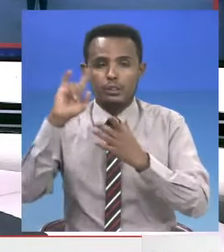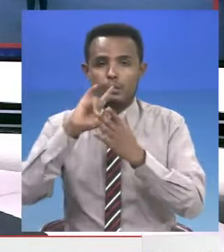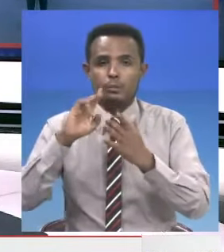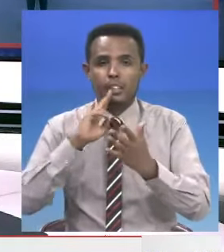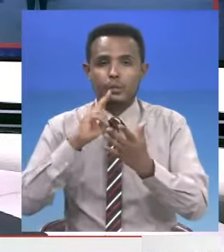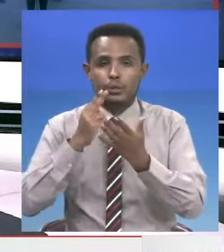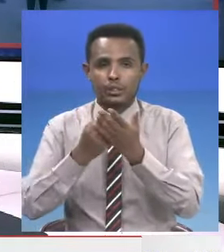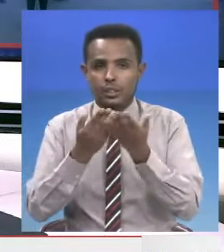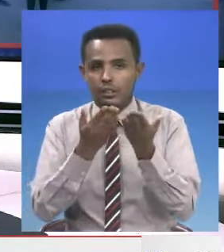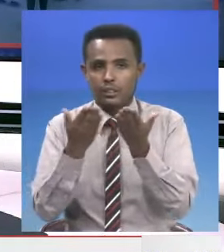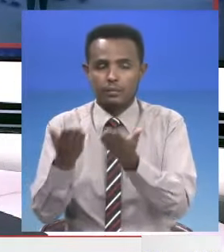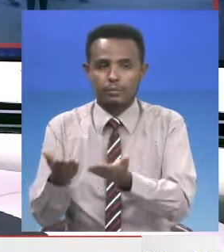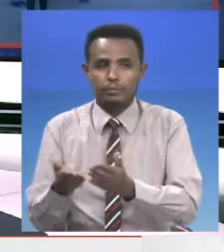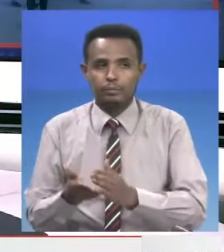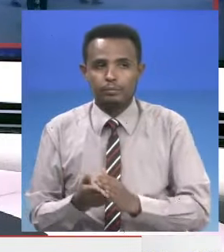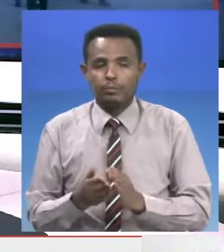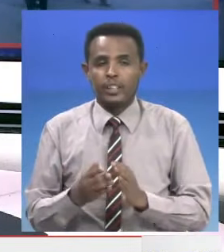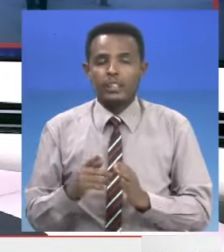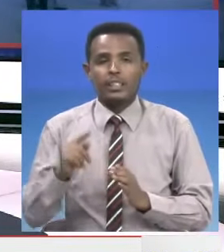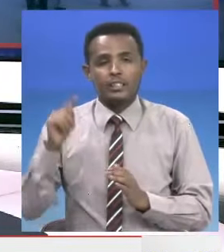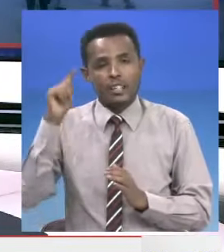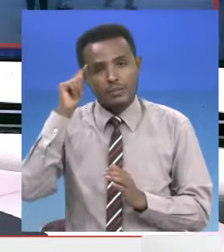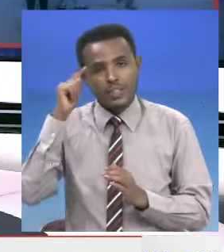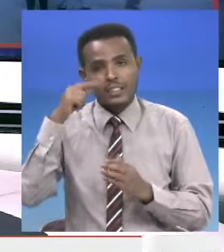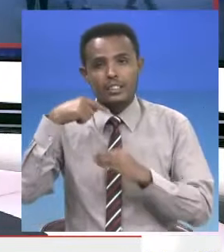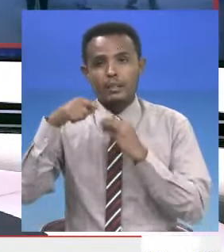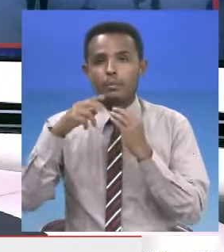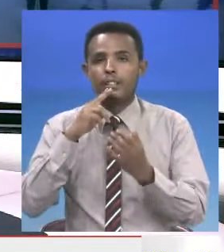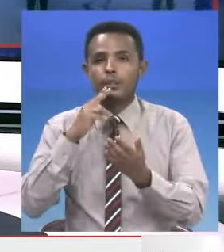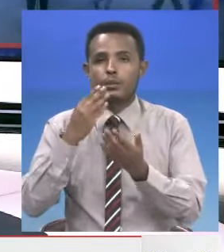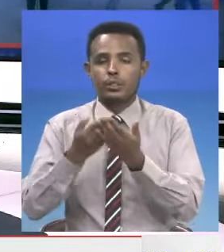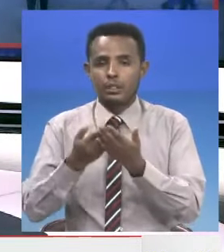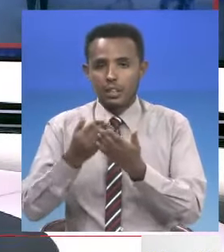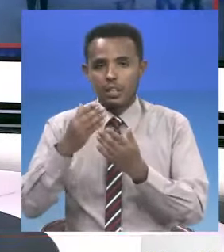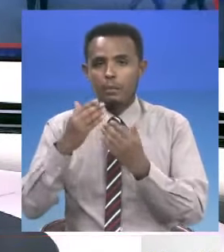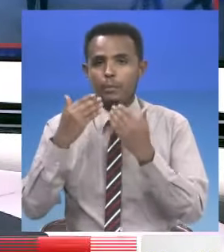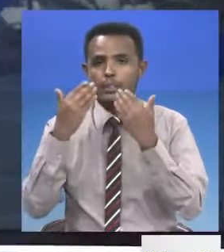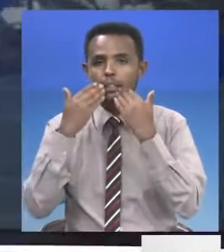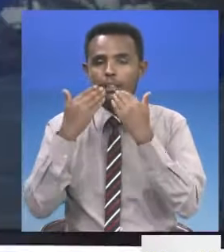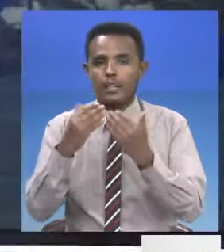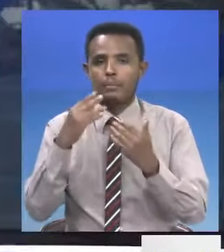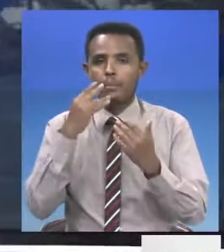ዝርዝር መረጃ ተስፋ ስለ መረጃዎች እናመሰግናለን። መልካም ምሽት ይሁንልን።